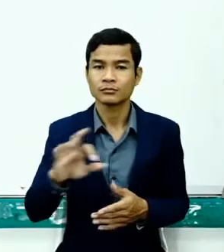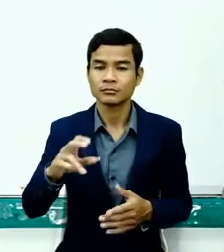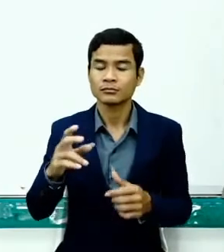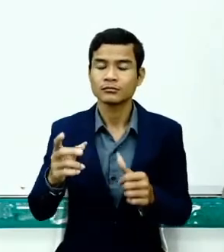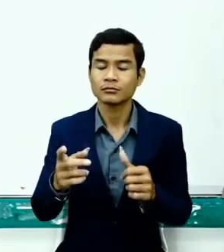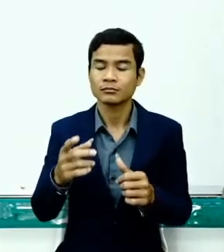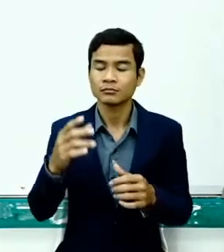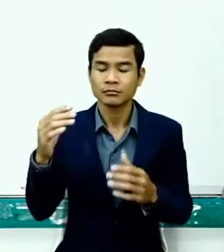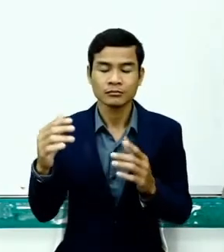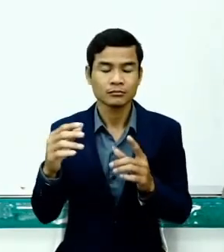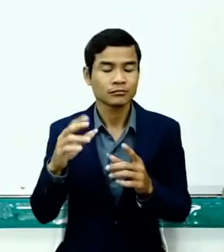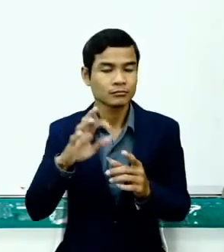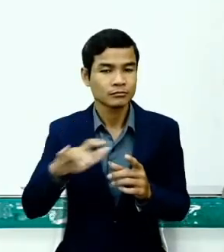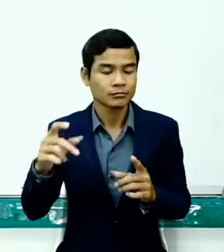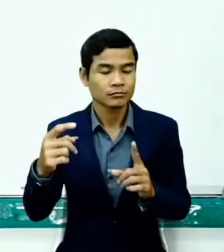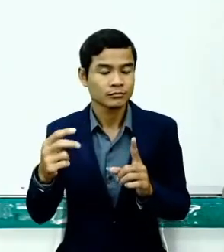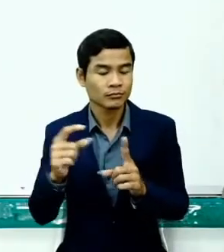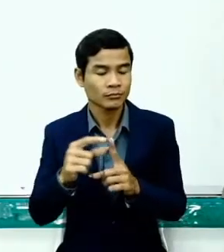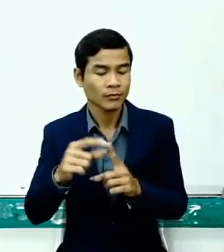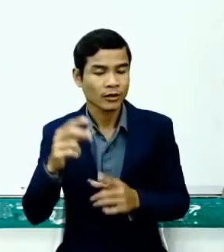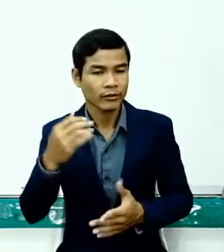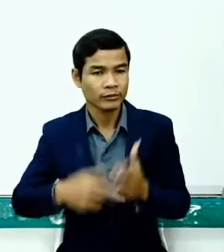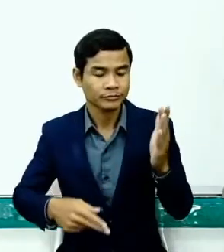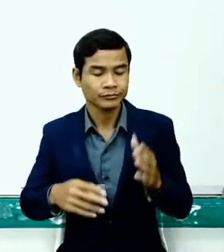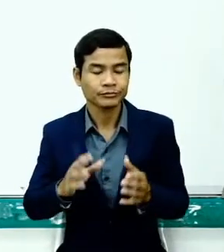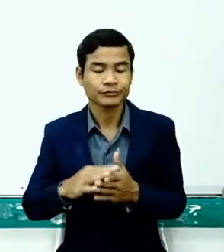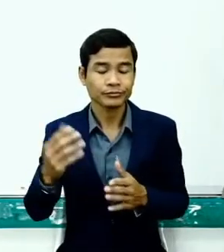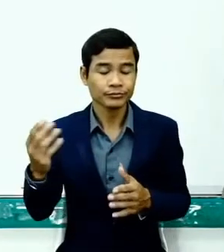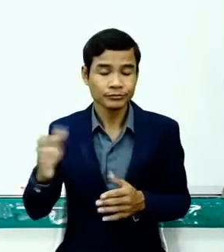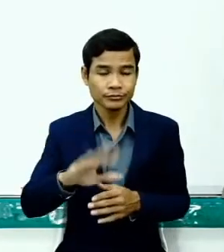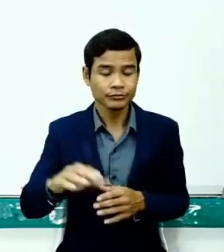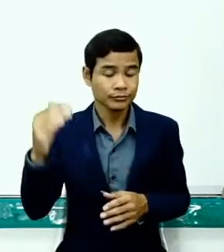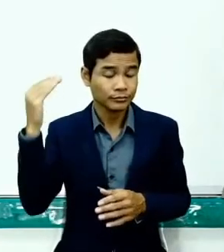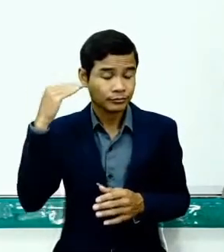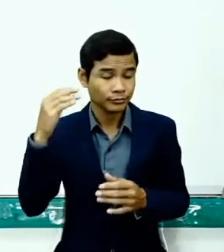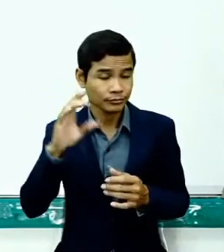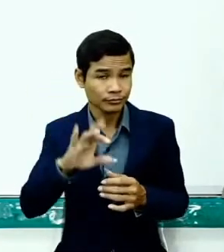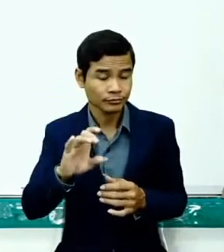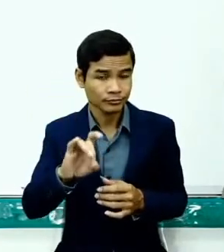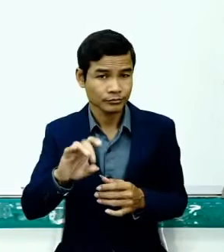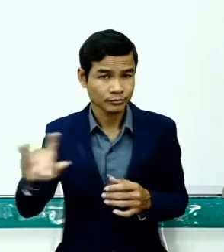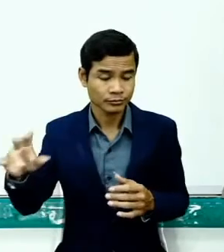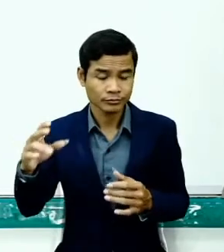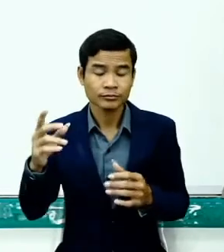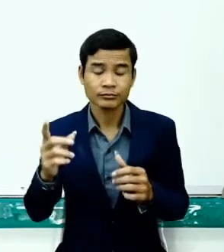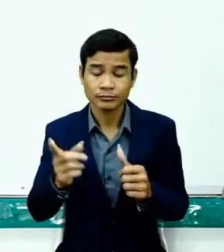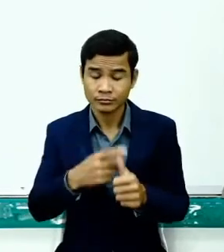កូនចាពាក្យមីមានសោចង់អ្វីកូនស្ដាប់មើលកូនកូនស្ដាប់សោមើល